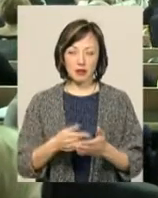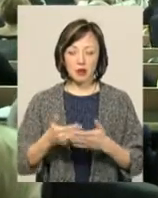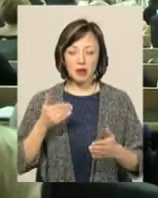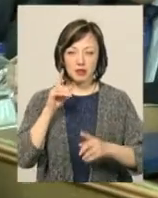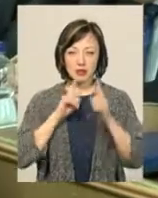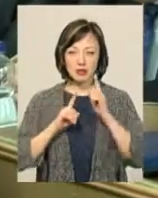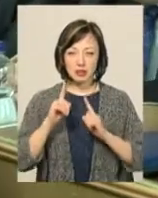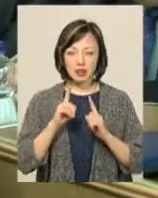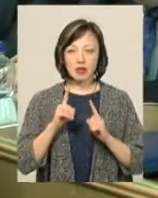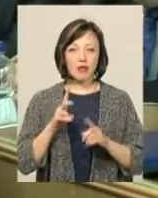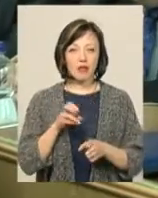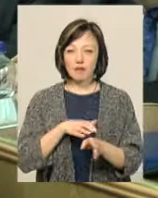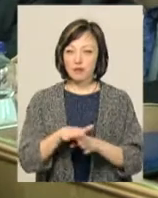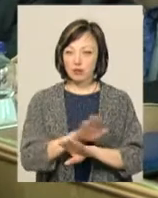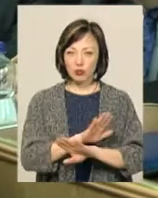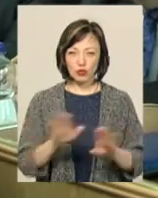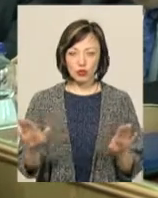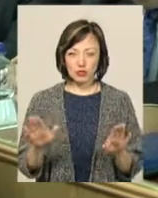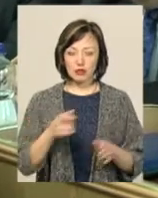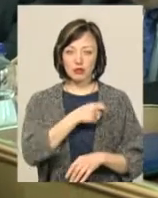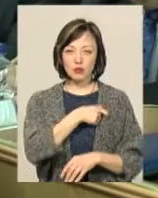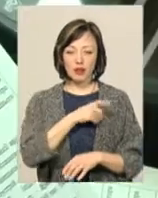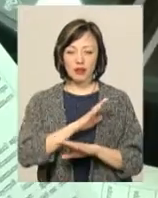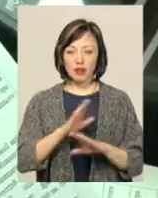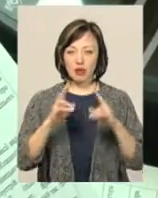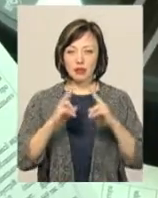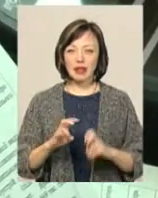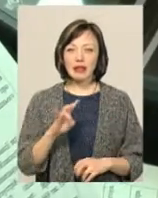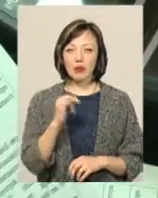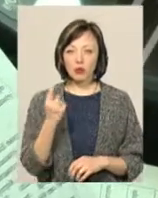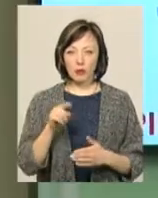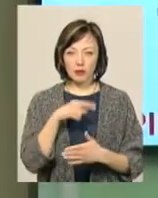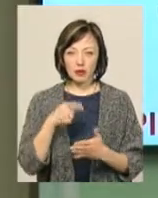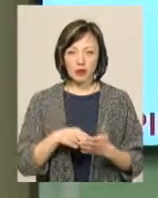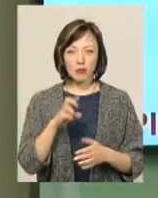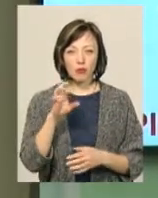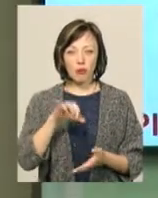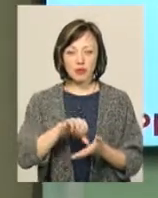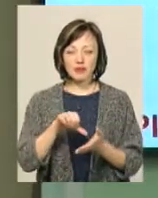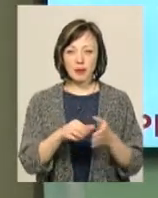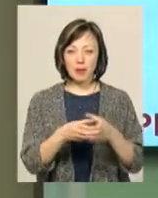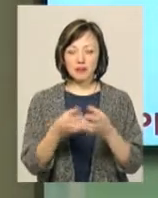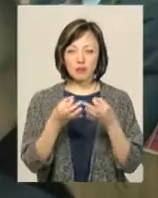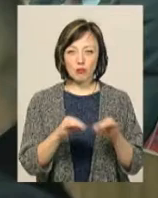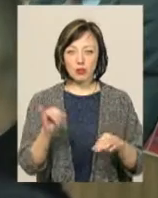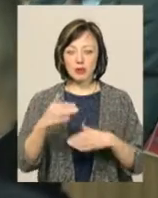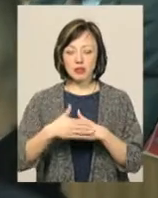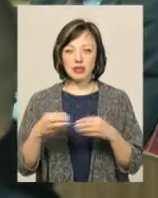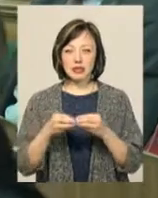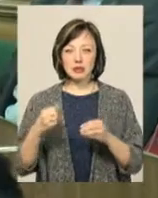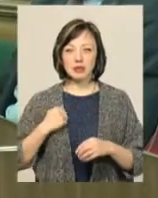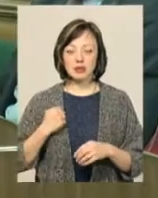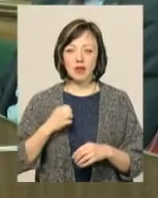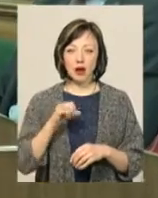засідання сесії, нагадаю, не відбулося. Депутати не розглянули жодного питання, бо представники фракції «Свобода» та близько 10 бійців